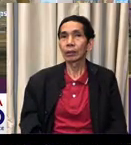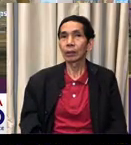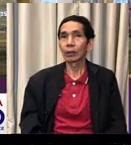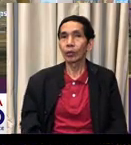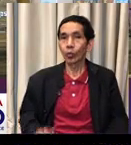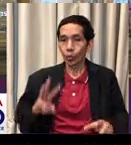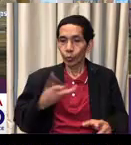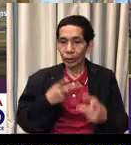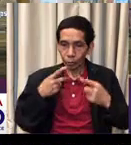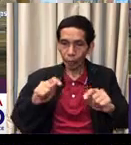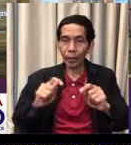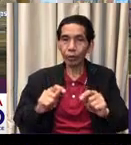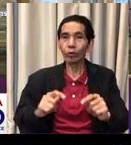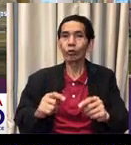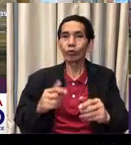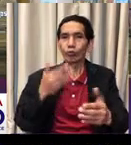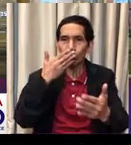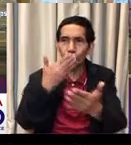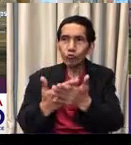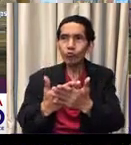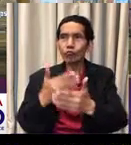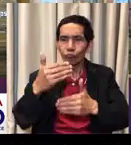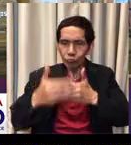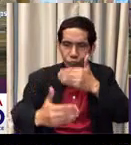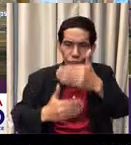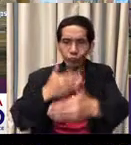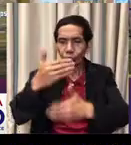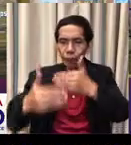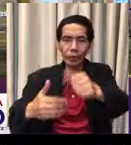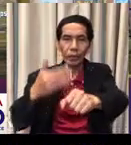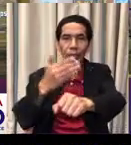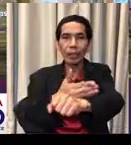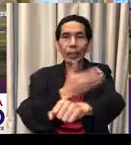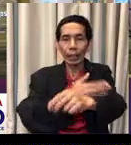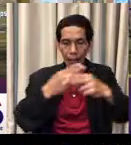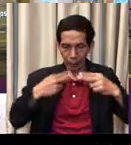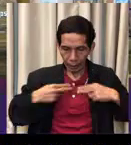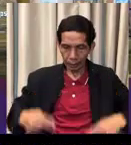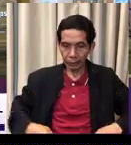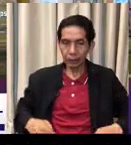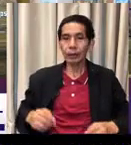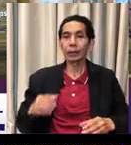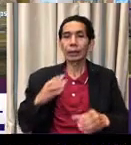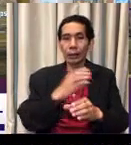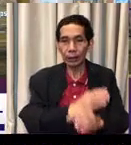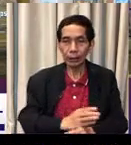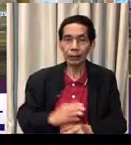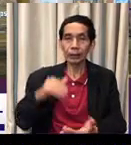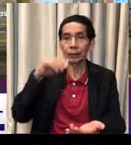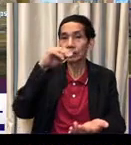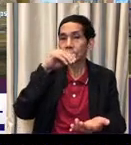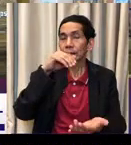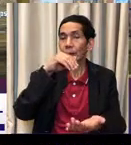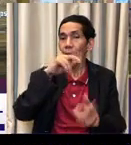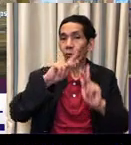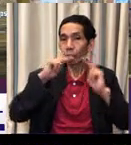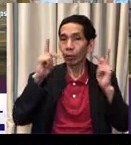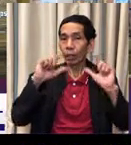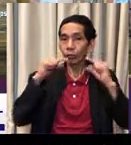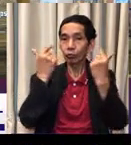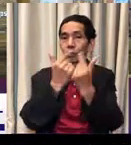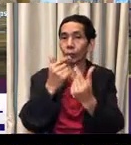pinipilit natin magpabuti yung healthcare sector. Monday yun, Yes.